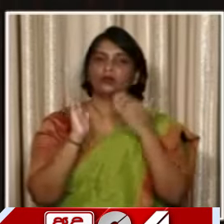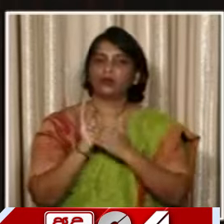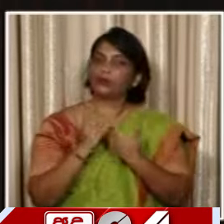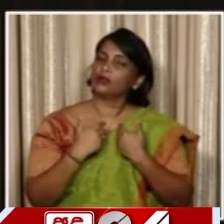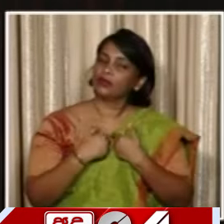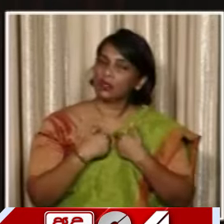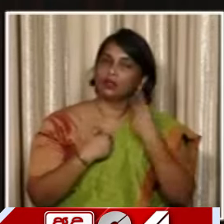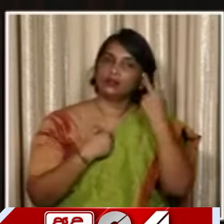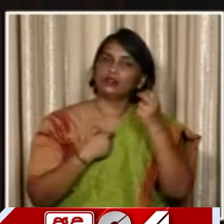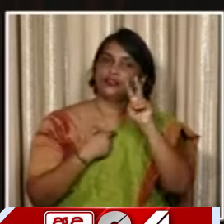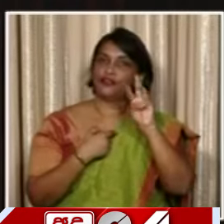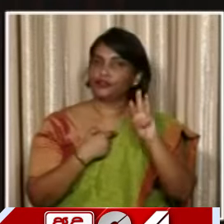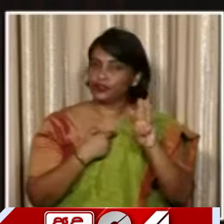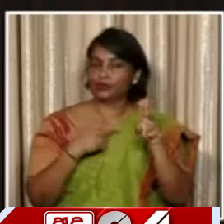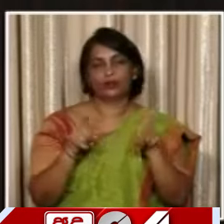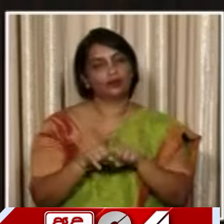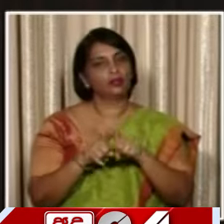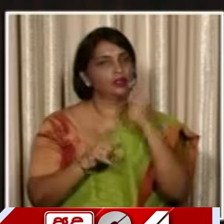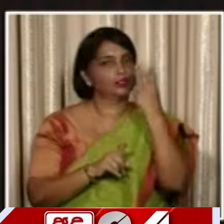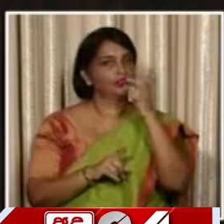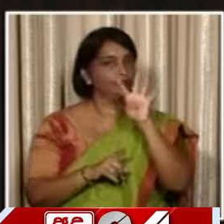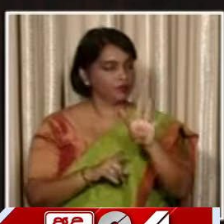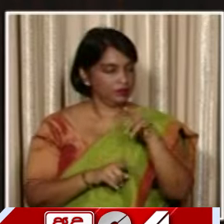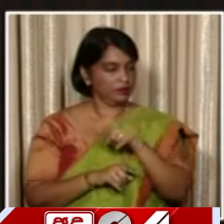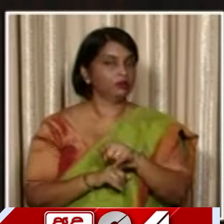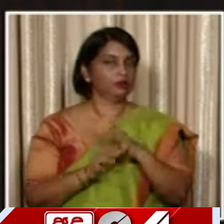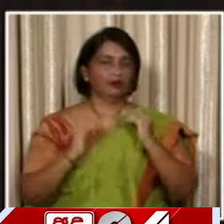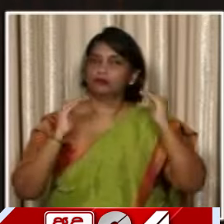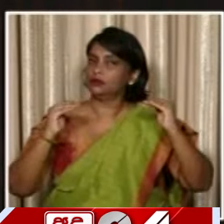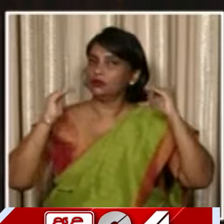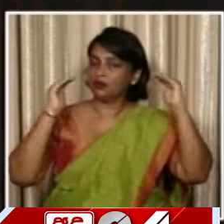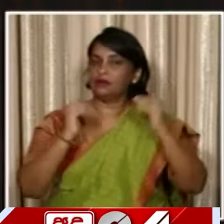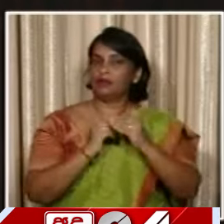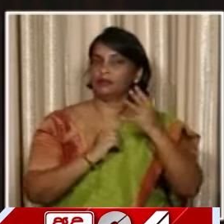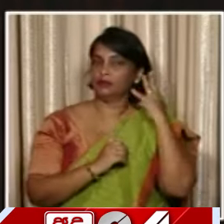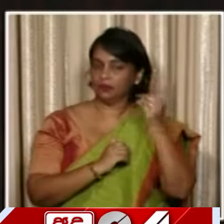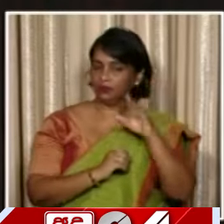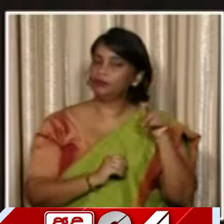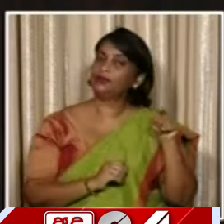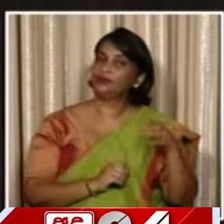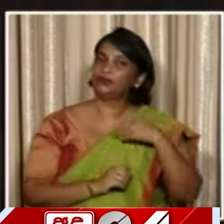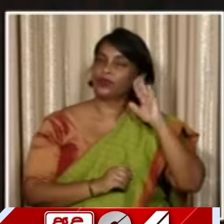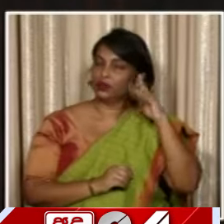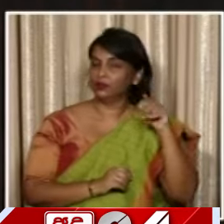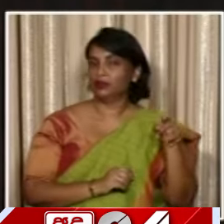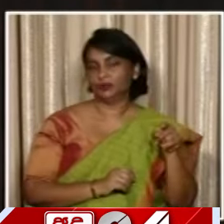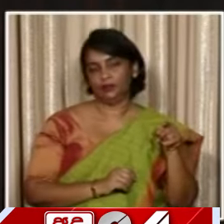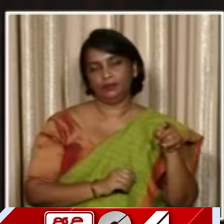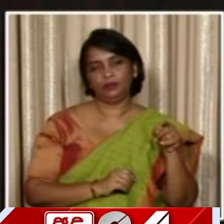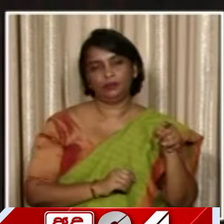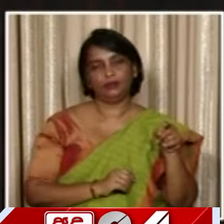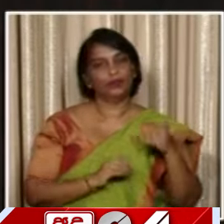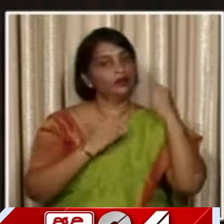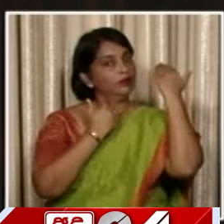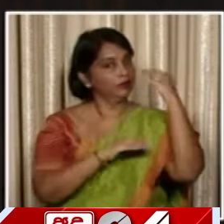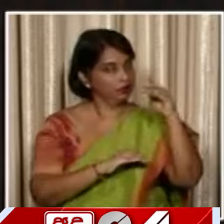අපි 2023ට සාපේක්ෂව 2024දී ඉතා ඉහළ ප්‍රගතියක් අත්කරගෙන තියෙනවා. විශේෂයෙන්ම